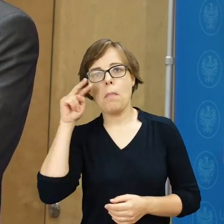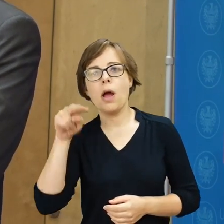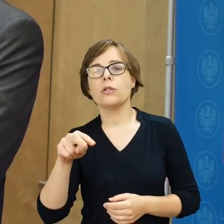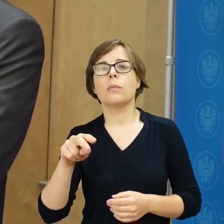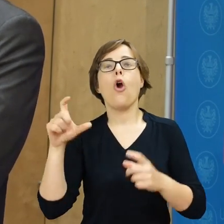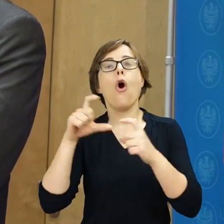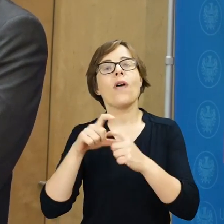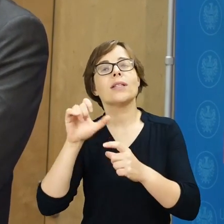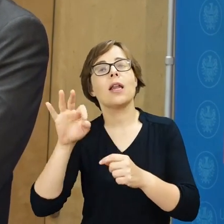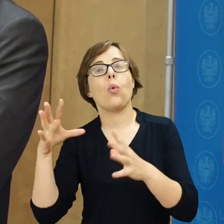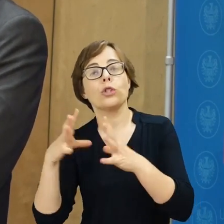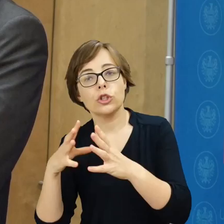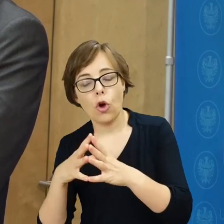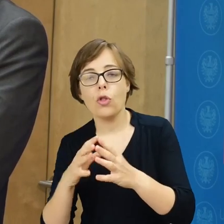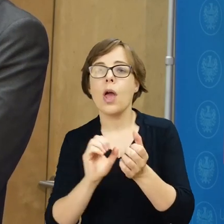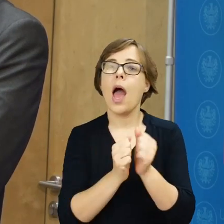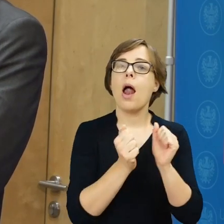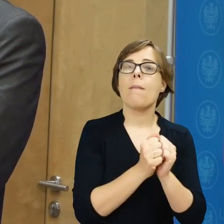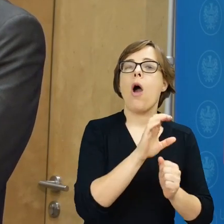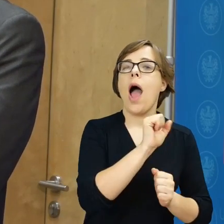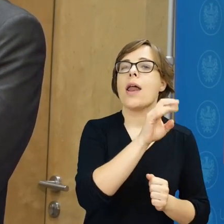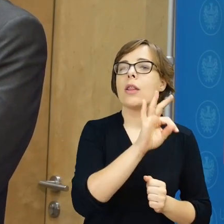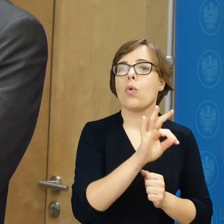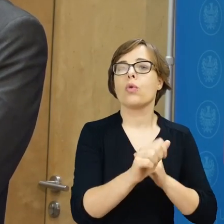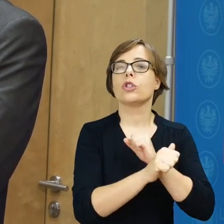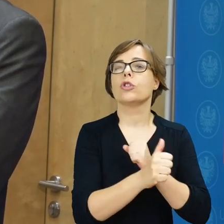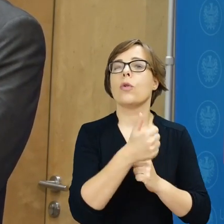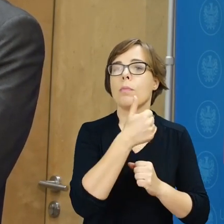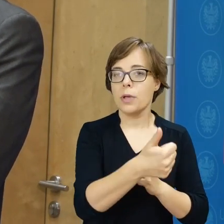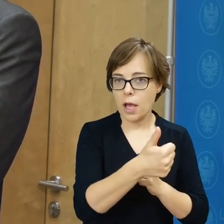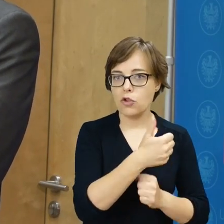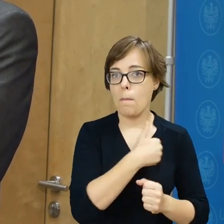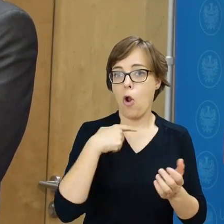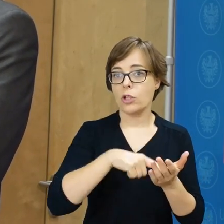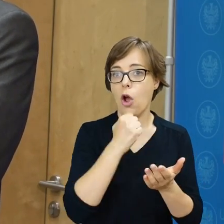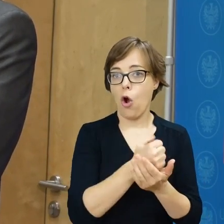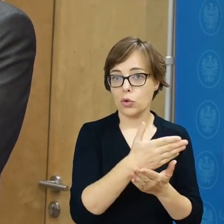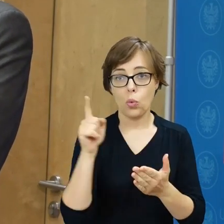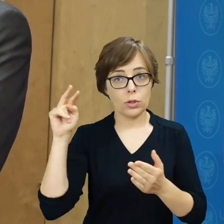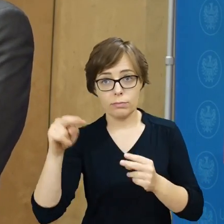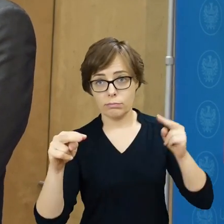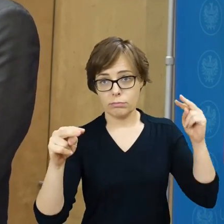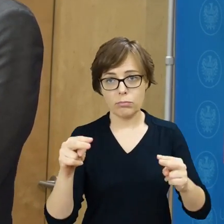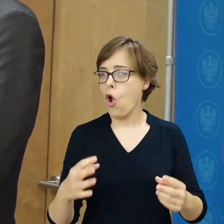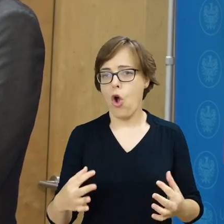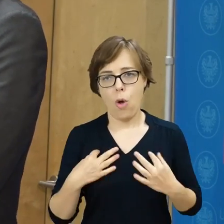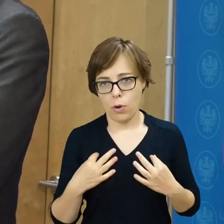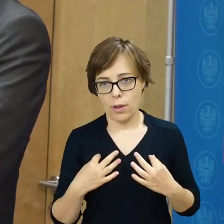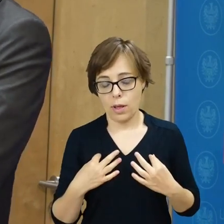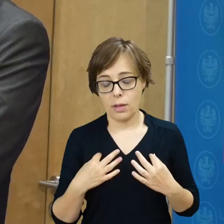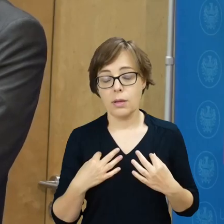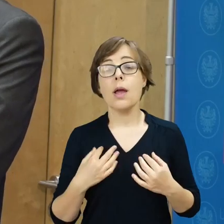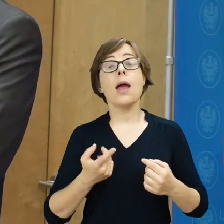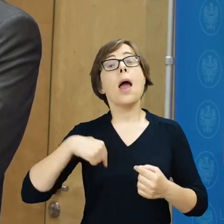konwencji, czy z perspektywy artykułu 61 polskiej konstytucji, to tak naprawdę spotykamy się ze względu na